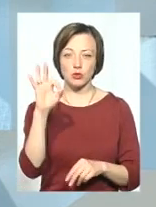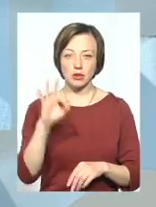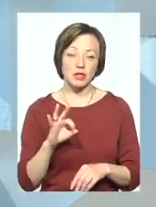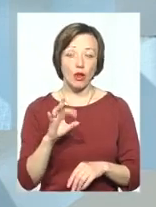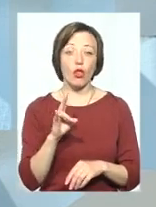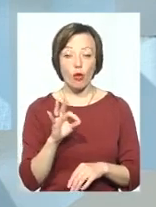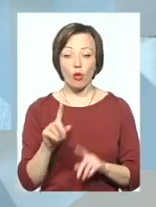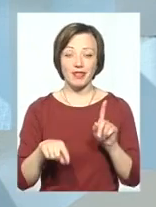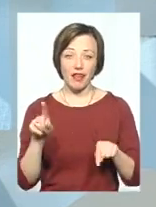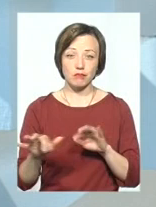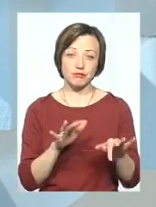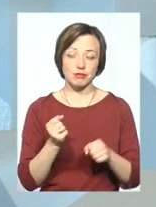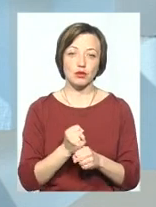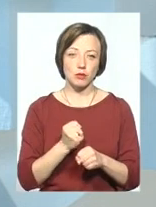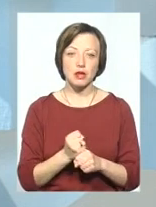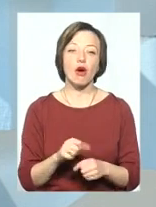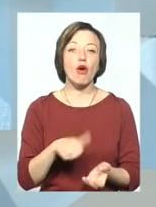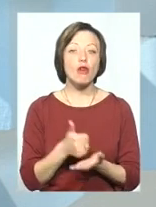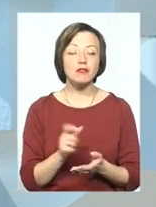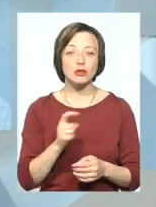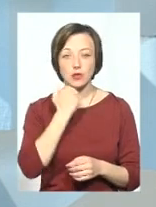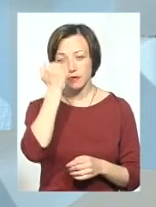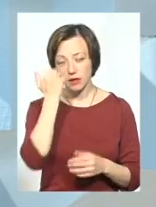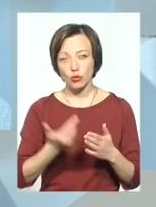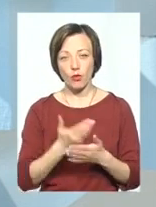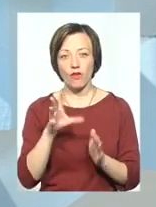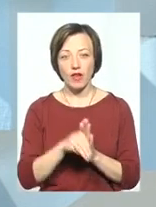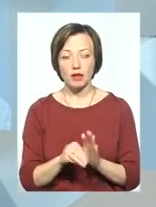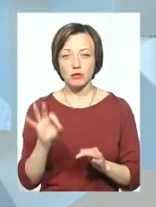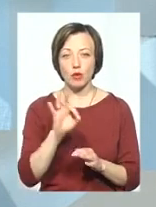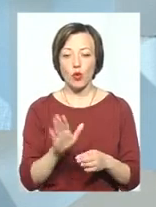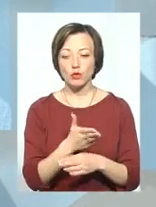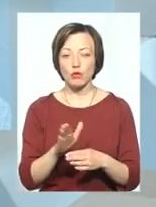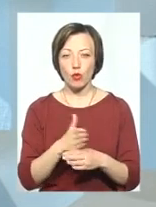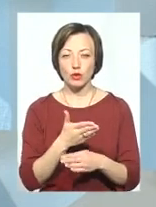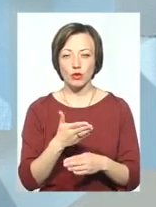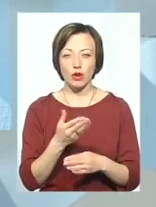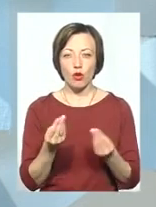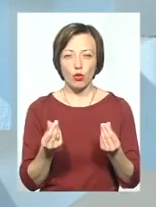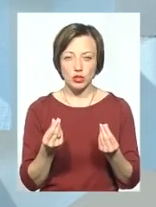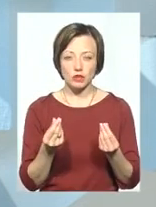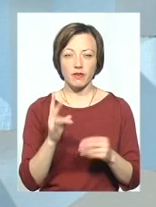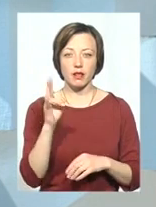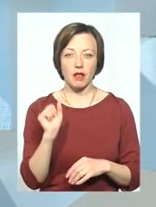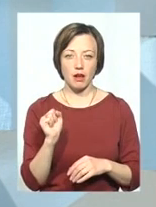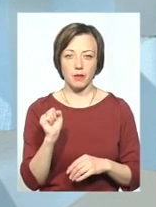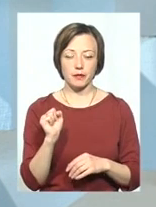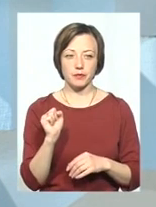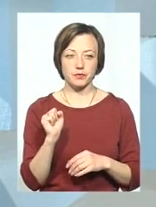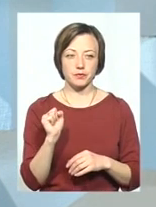кроки робляться. Головне те, що завдяки нововведенню з приводу розподілу коштів